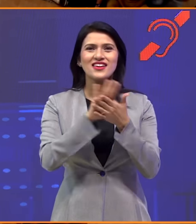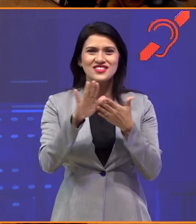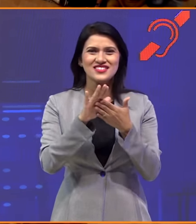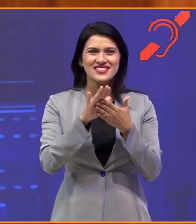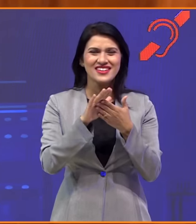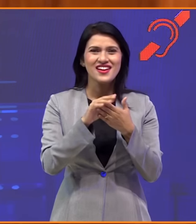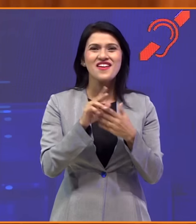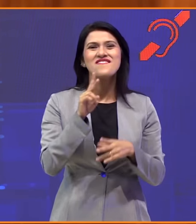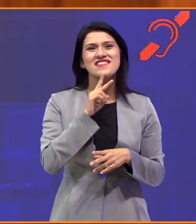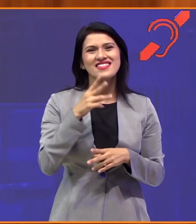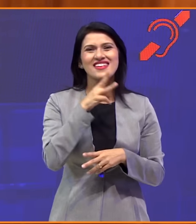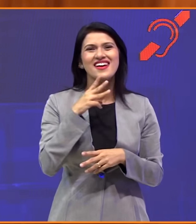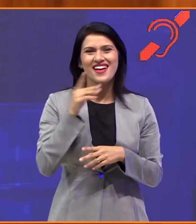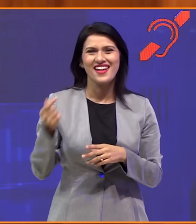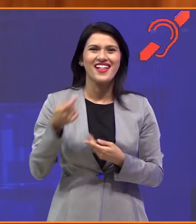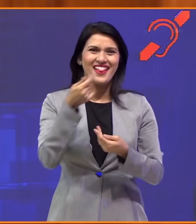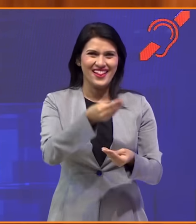खोली